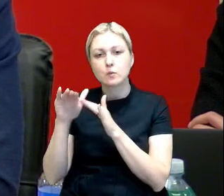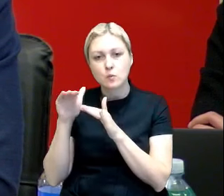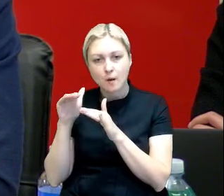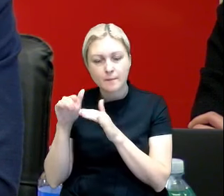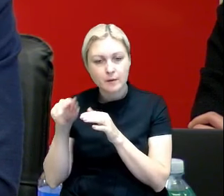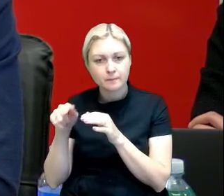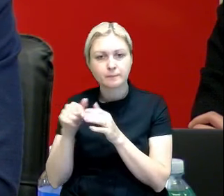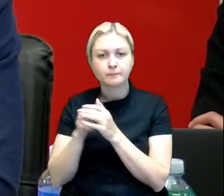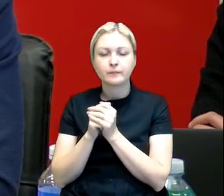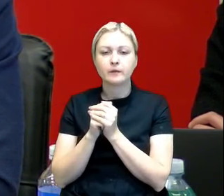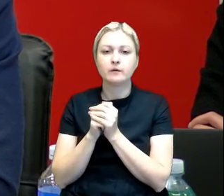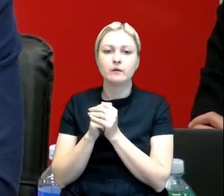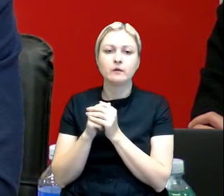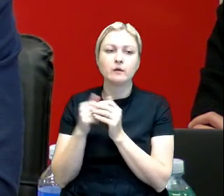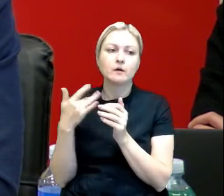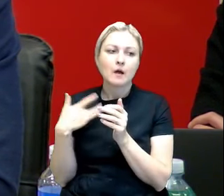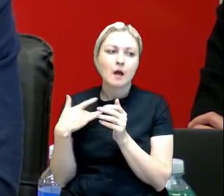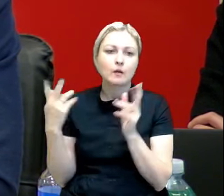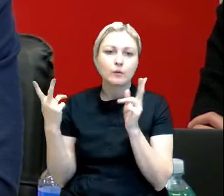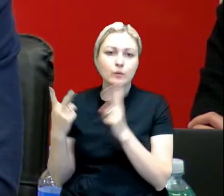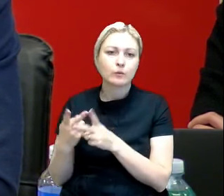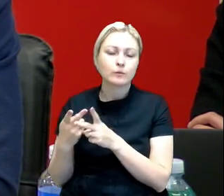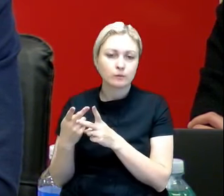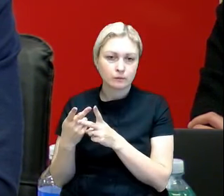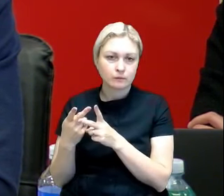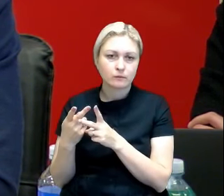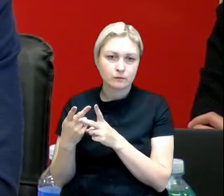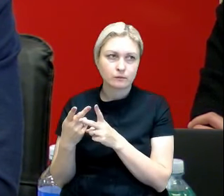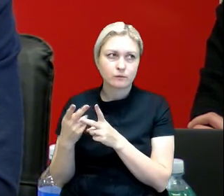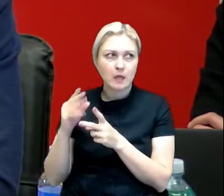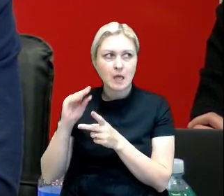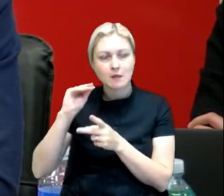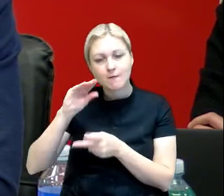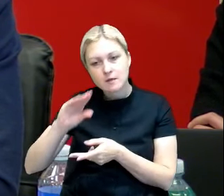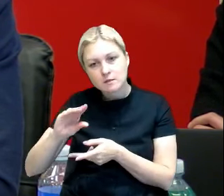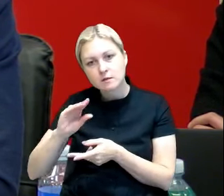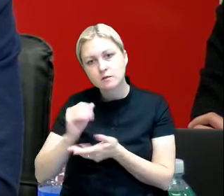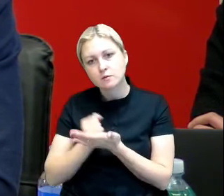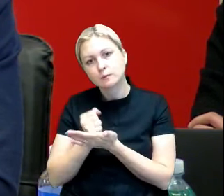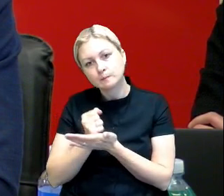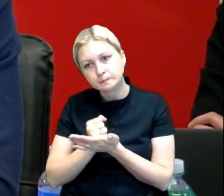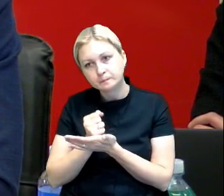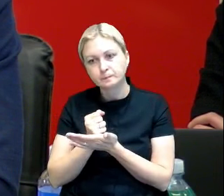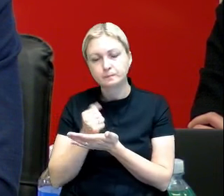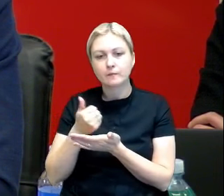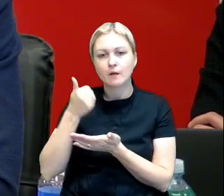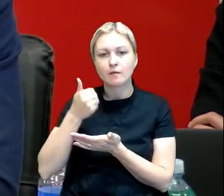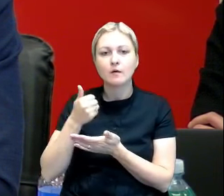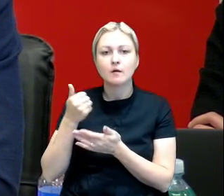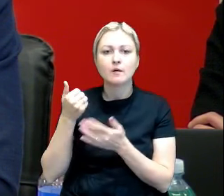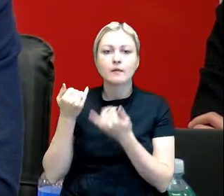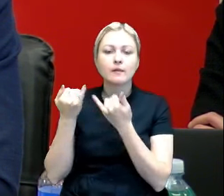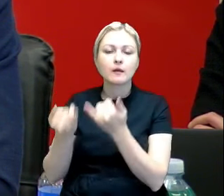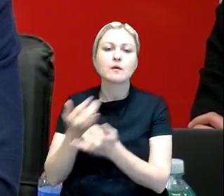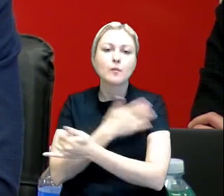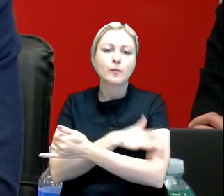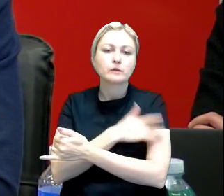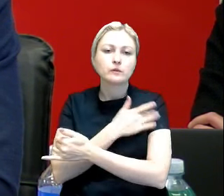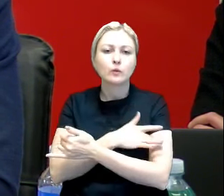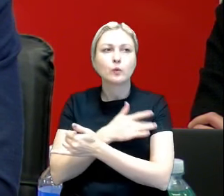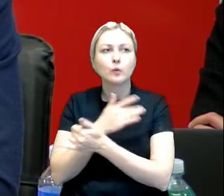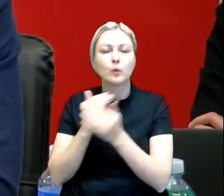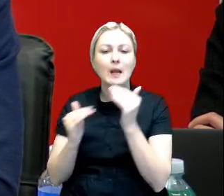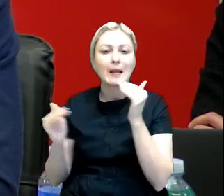reikėtų investicijų ar panašiai turėti investicijų kad teikiamų paslaugų kultūra ir lygis